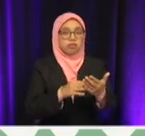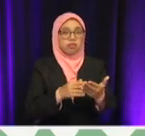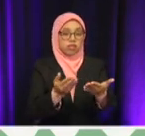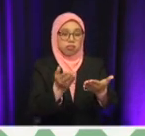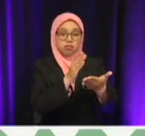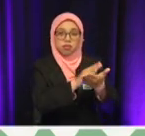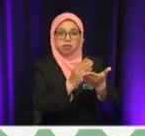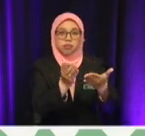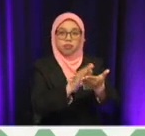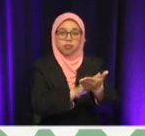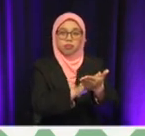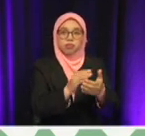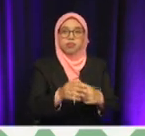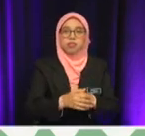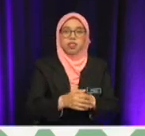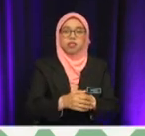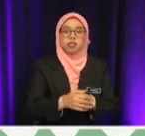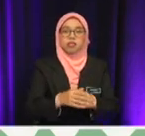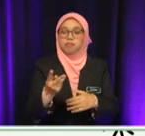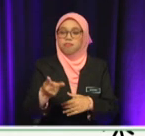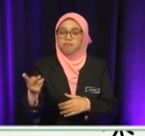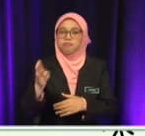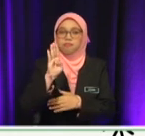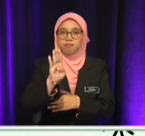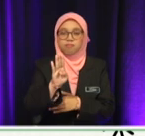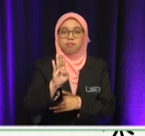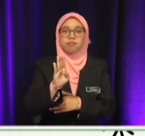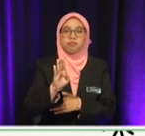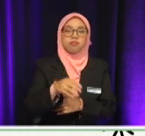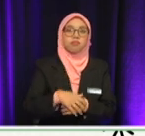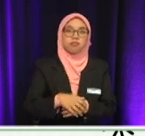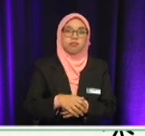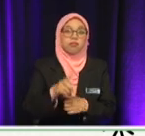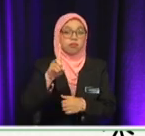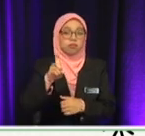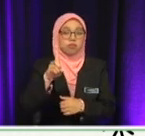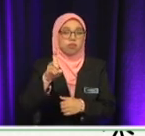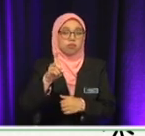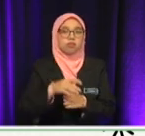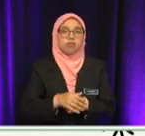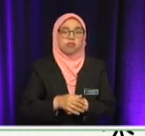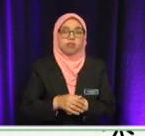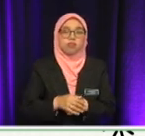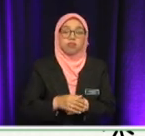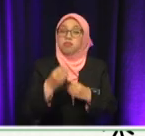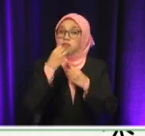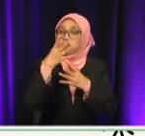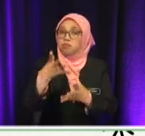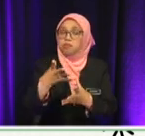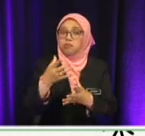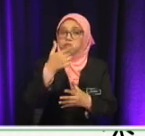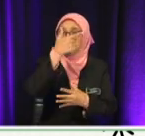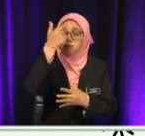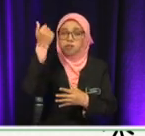dia sebagai boneka jari. Okey, kita pergi kepada soalan yang seterusnya. Terangkan tiga sebab anda